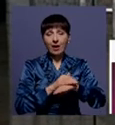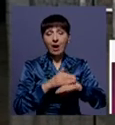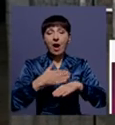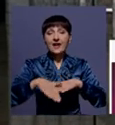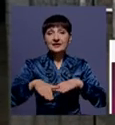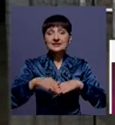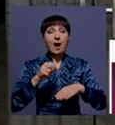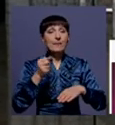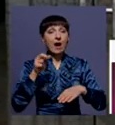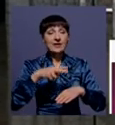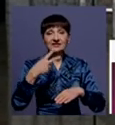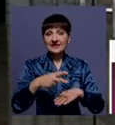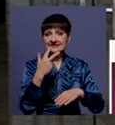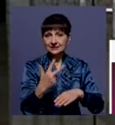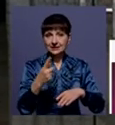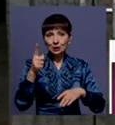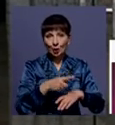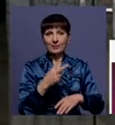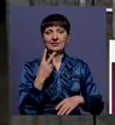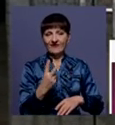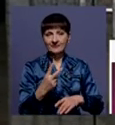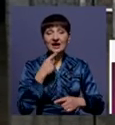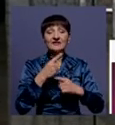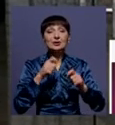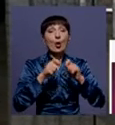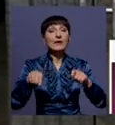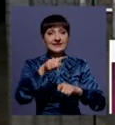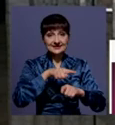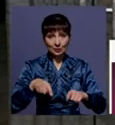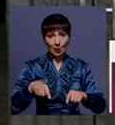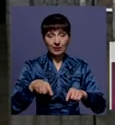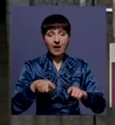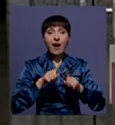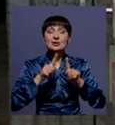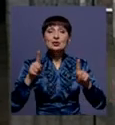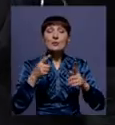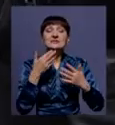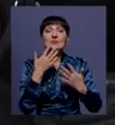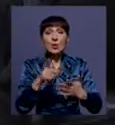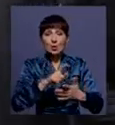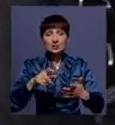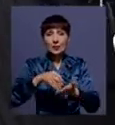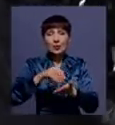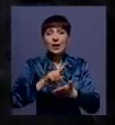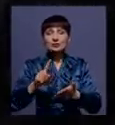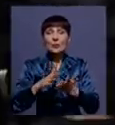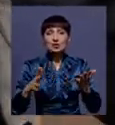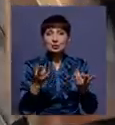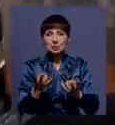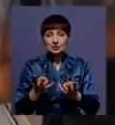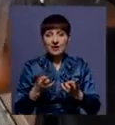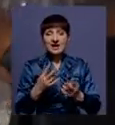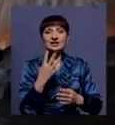по адресу Абая 23/2. Как отмечают организаторы, особым спросом у пожилого населения